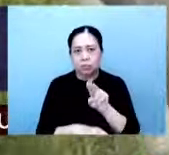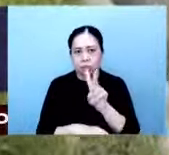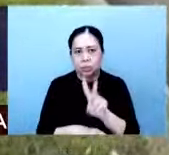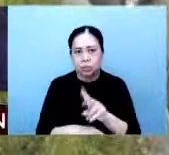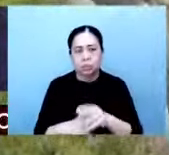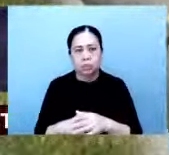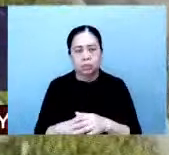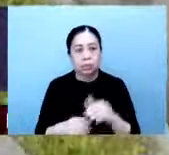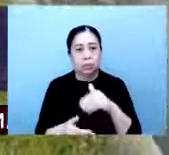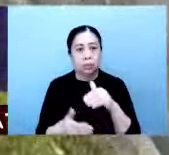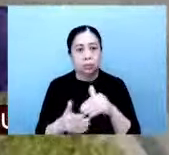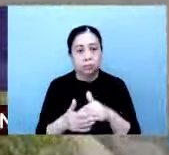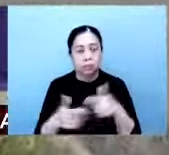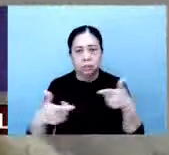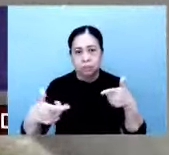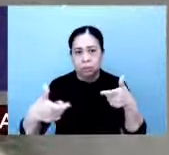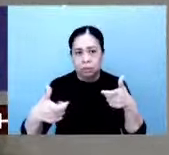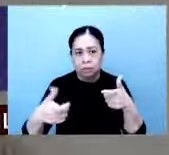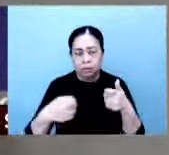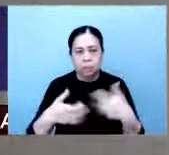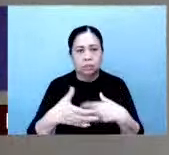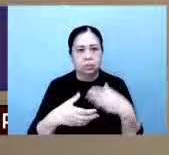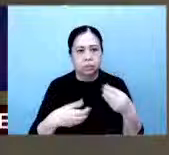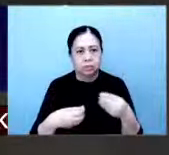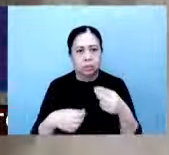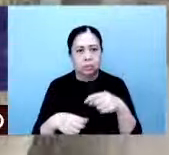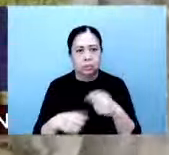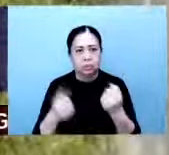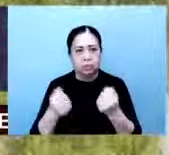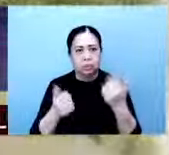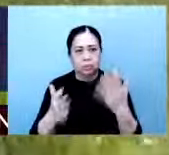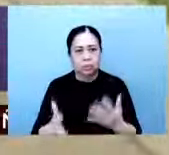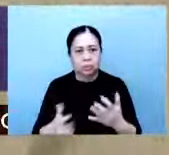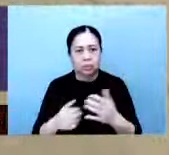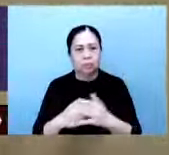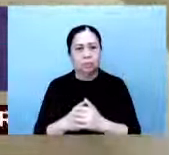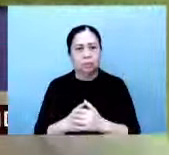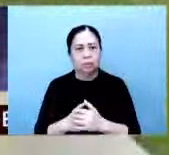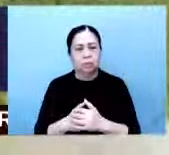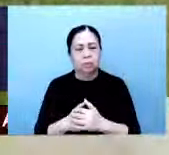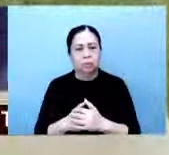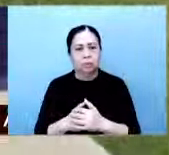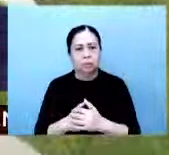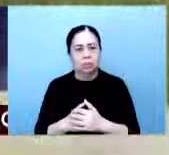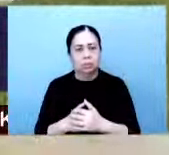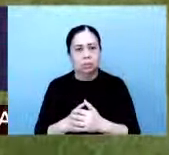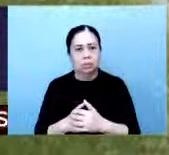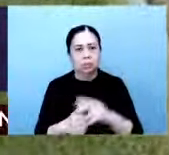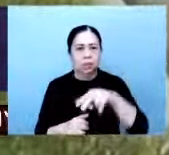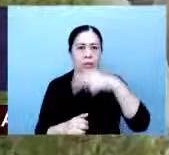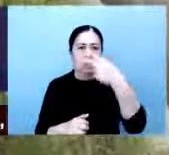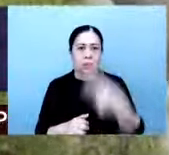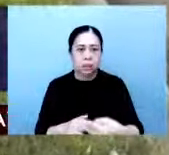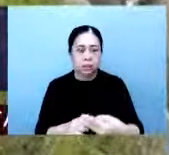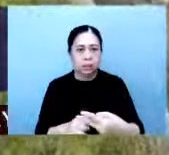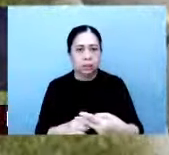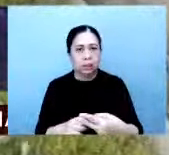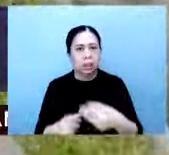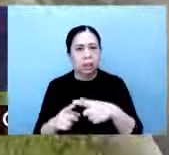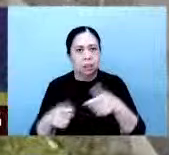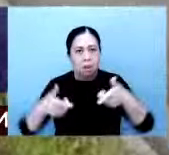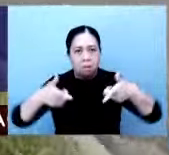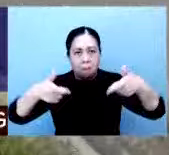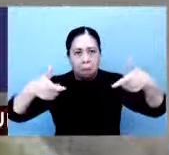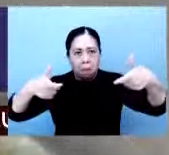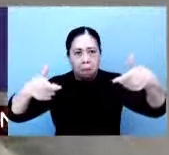kalagitnaan ng putukan lumabas ng sasakyan ang driver bumagsak siya sa kalsada matapos pagbabarilin